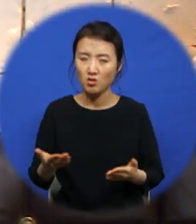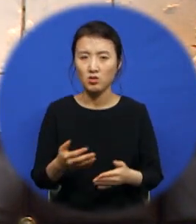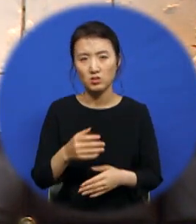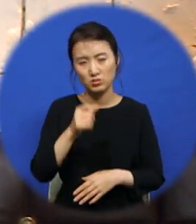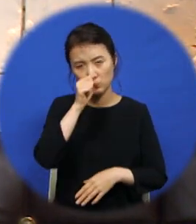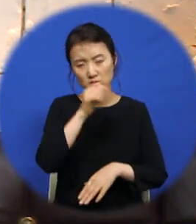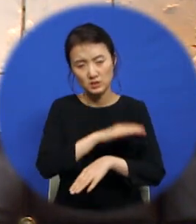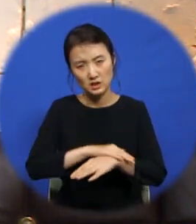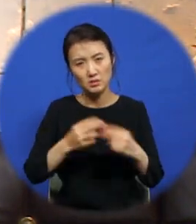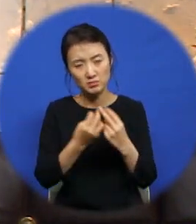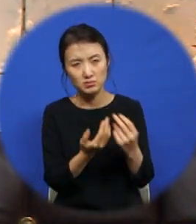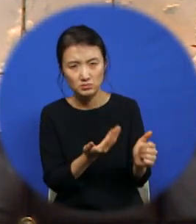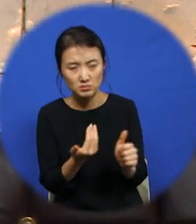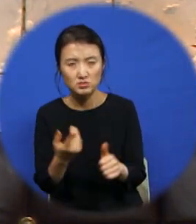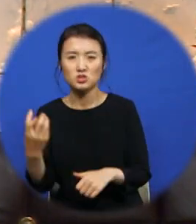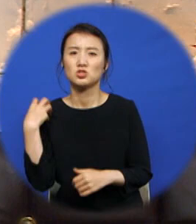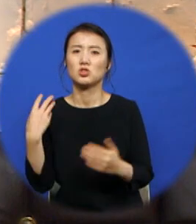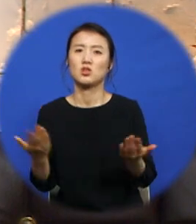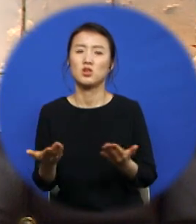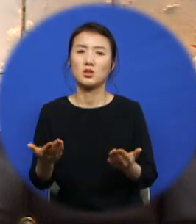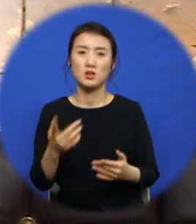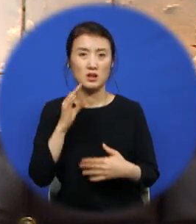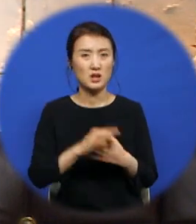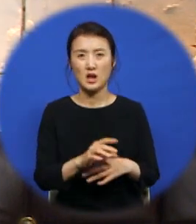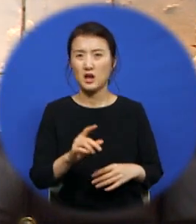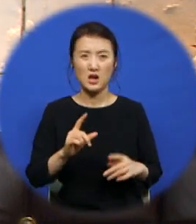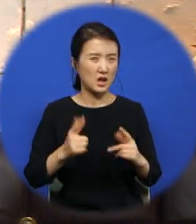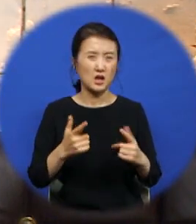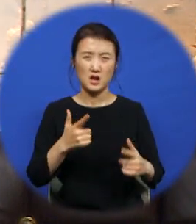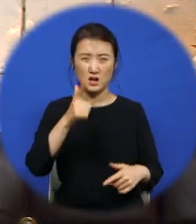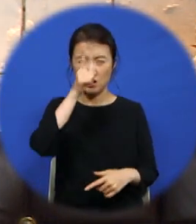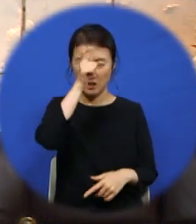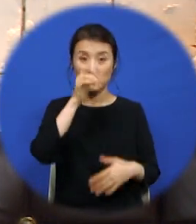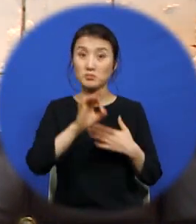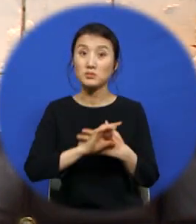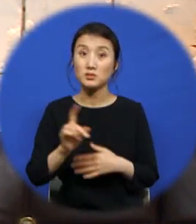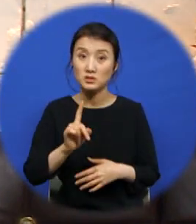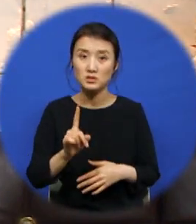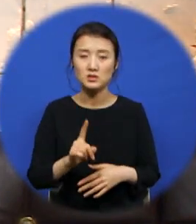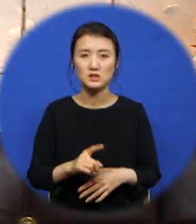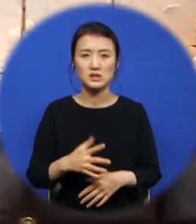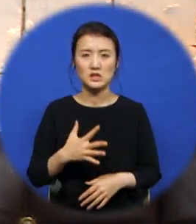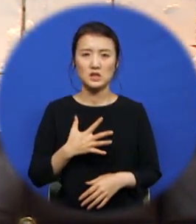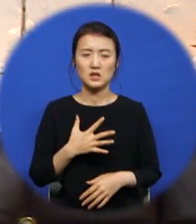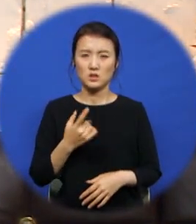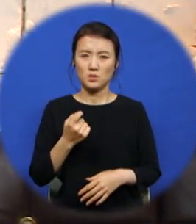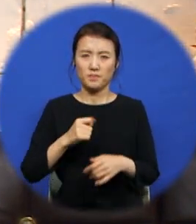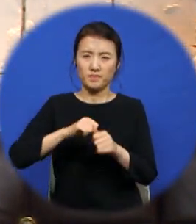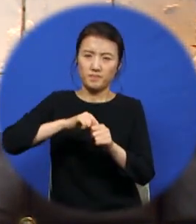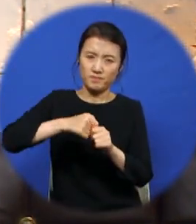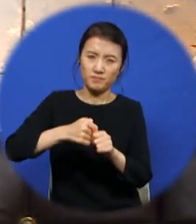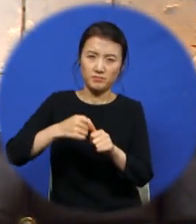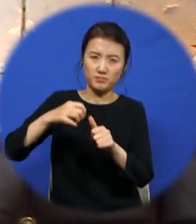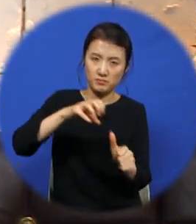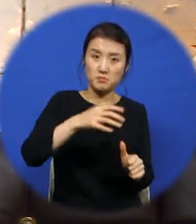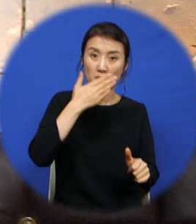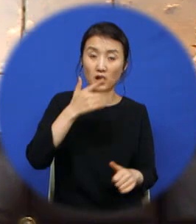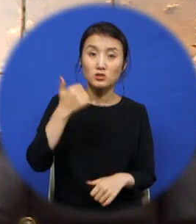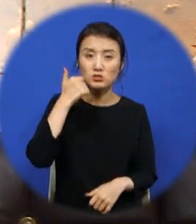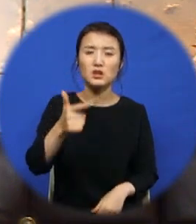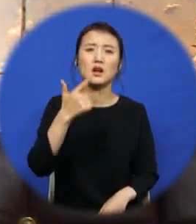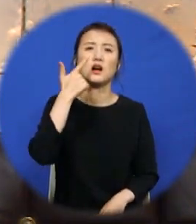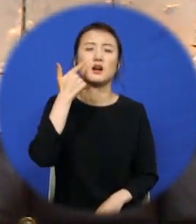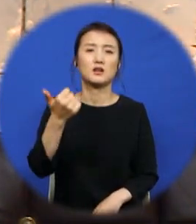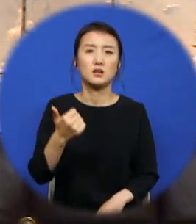되고 그럼에도 불구하고 자식이 안 하겠다면 아이들 않게 일종의 강제력을 부과할 수는 것이 아버지다